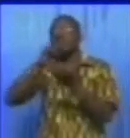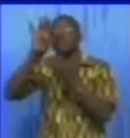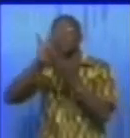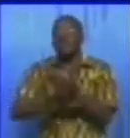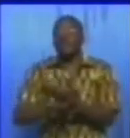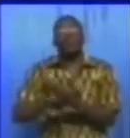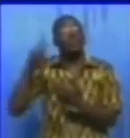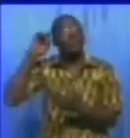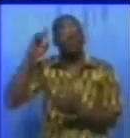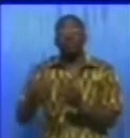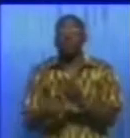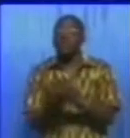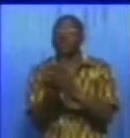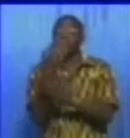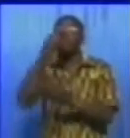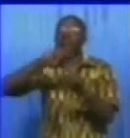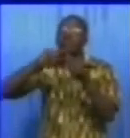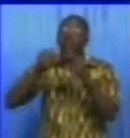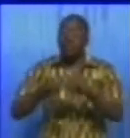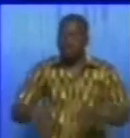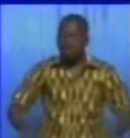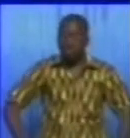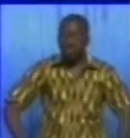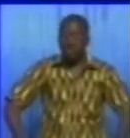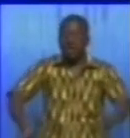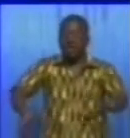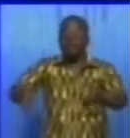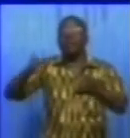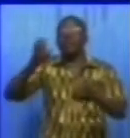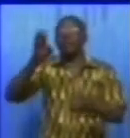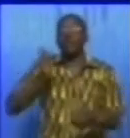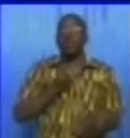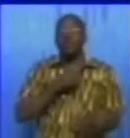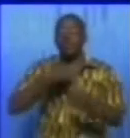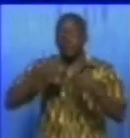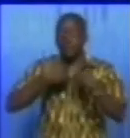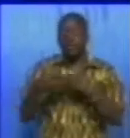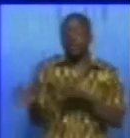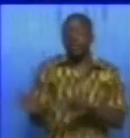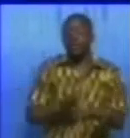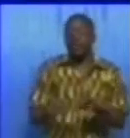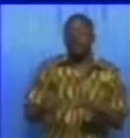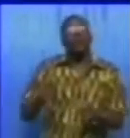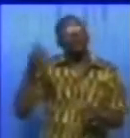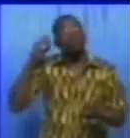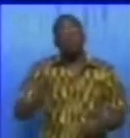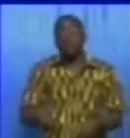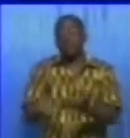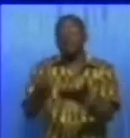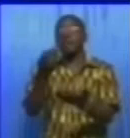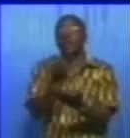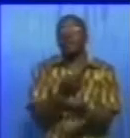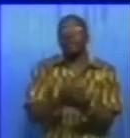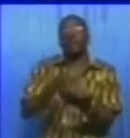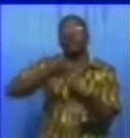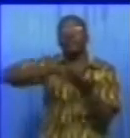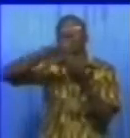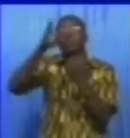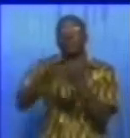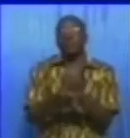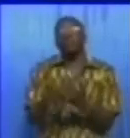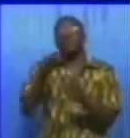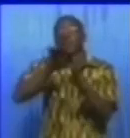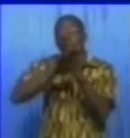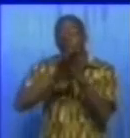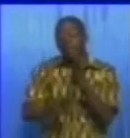pour accroître le nombre de caniveaux. Mais nous également, nous en avions fait grâce à un financement du programme de réduction de la